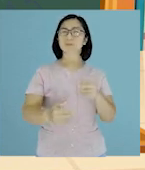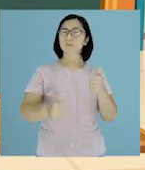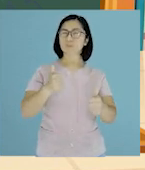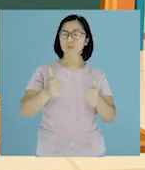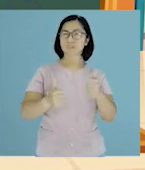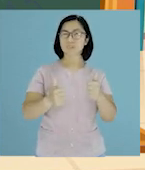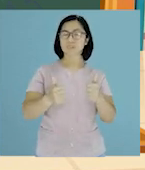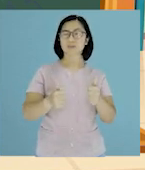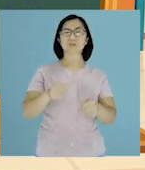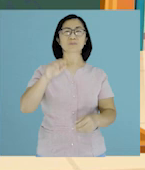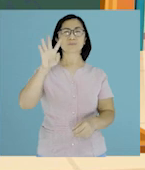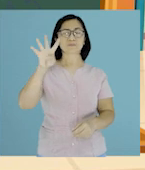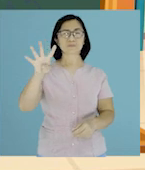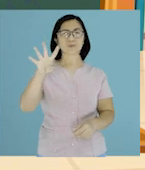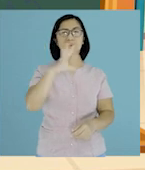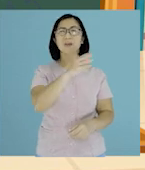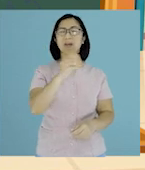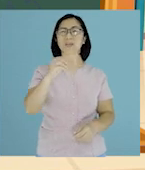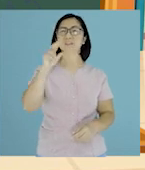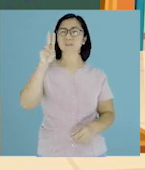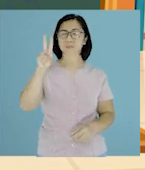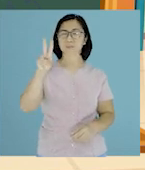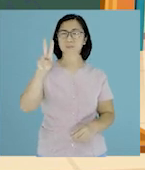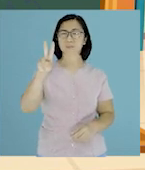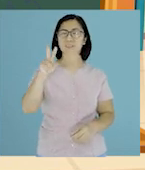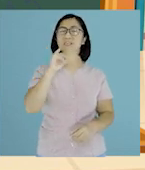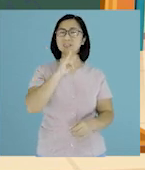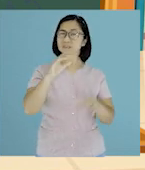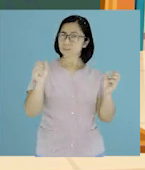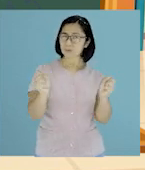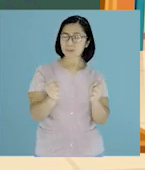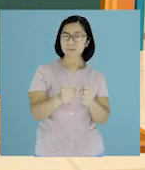Alin sa 4 at 2 ang mas maliit?